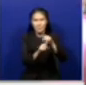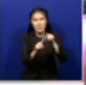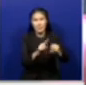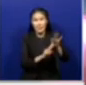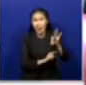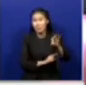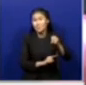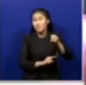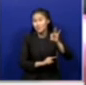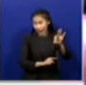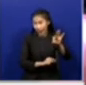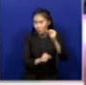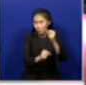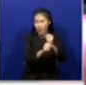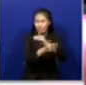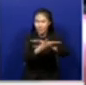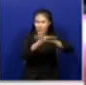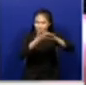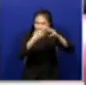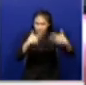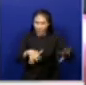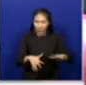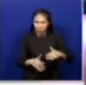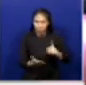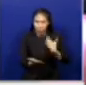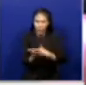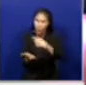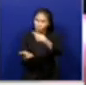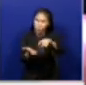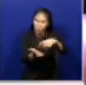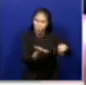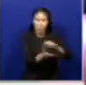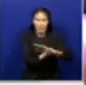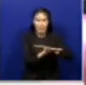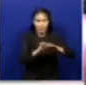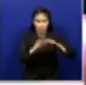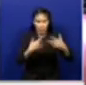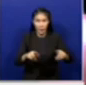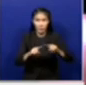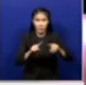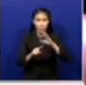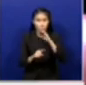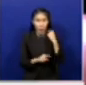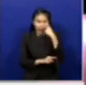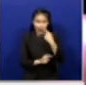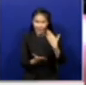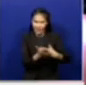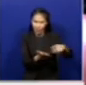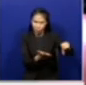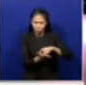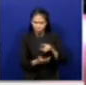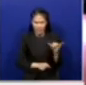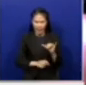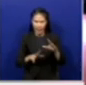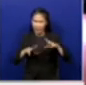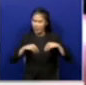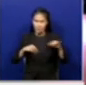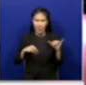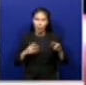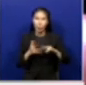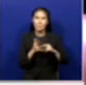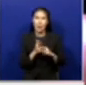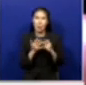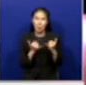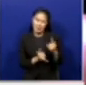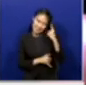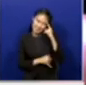99% ได้ทำเสร็จไปแล้วได้ส่งมอบเรียบร้อยแล้วเพราะฉะนั้นถึงท่านที่ไม่ได้นะครับก็ท่านอาจจะเป็นคนที่ถูกทิ้งในวันนี้นะ